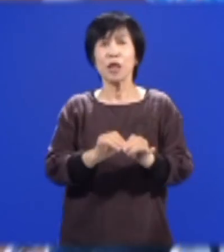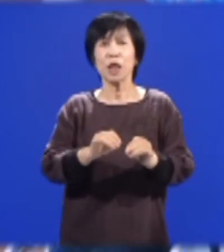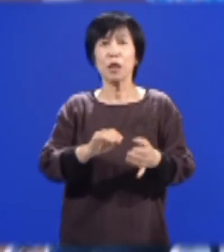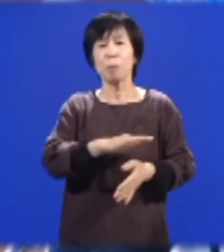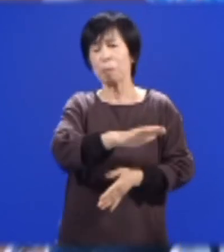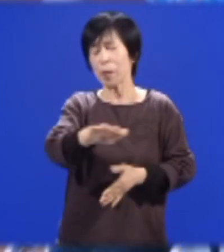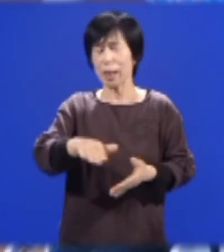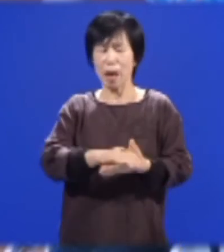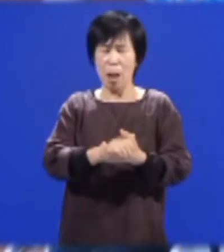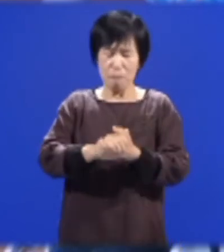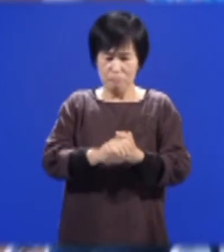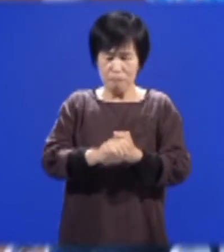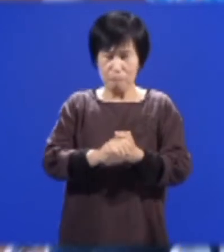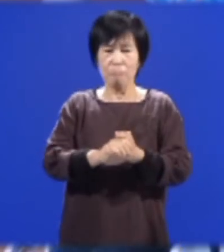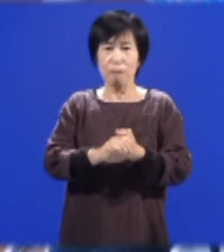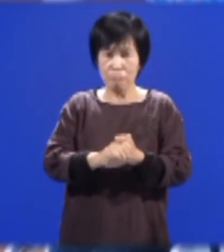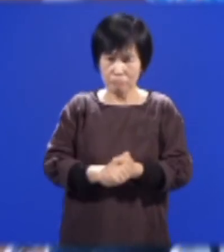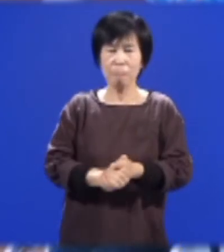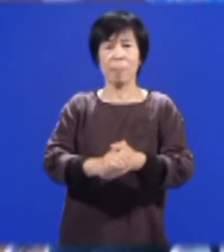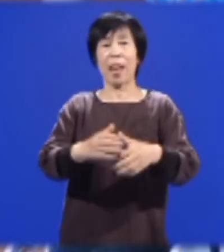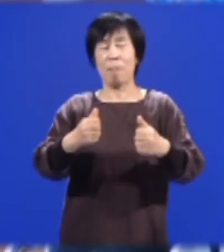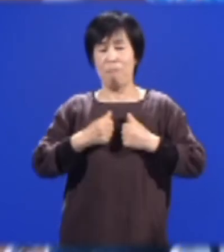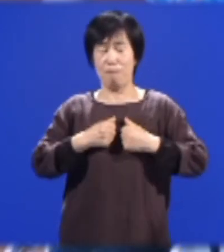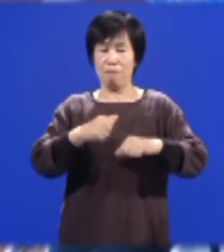を重ねていくということです。